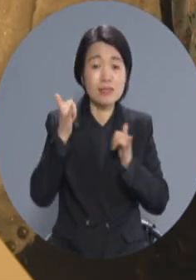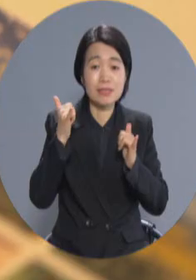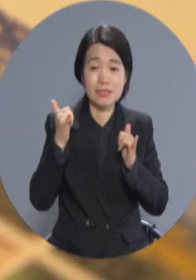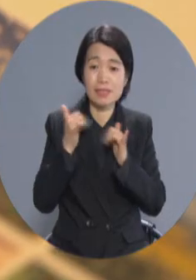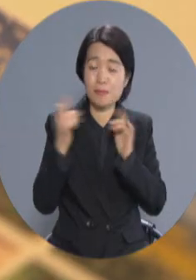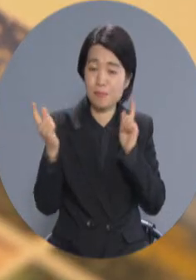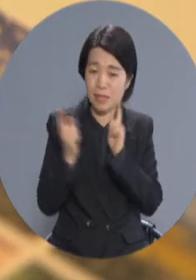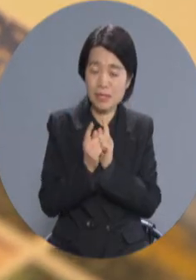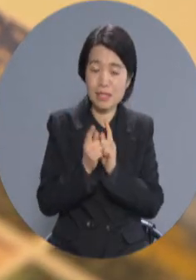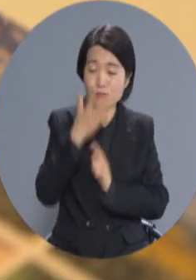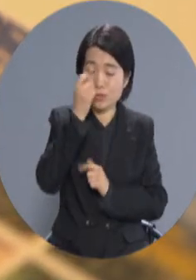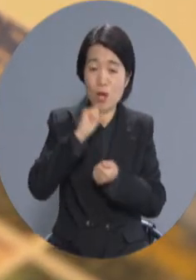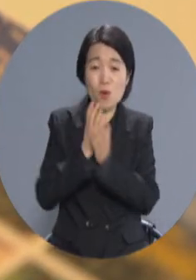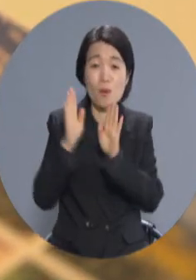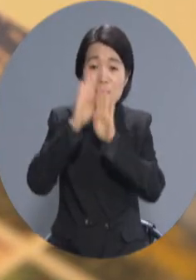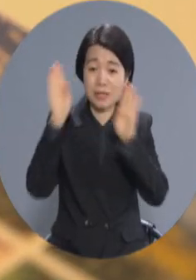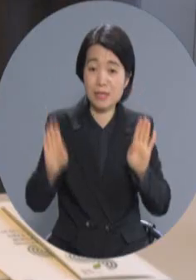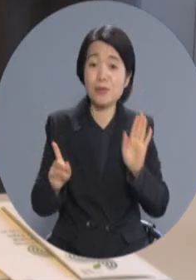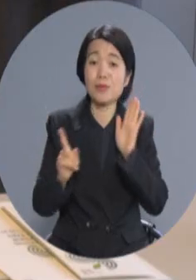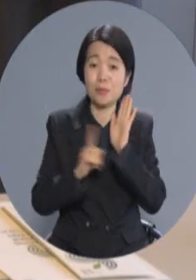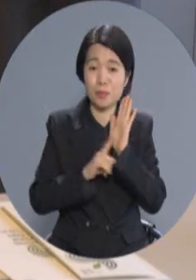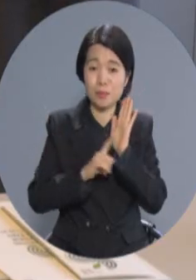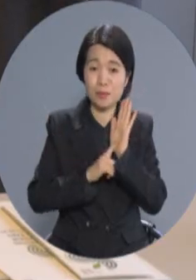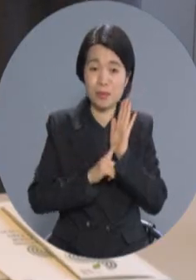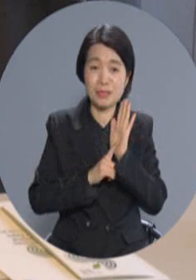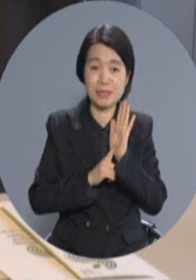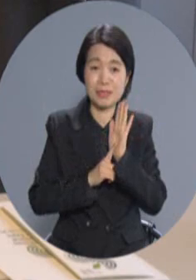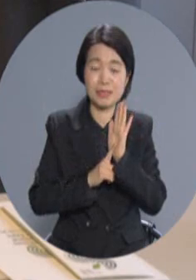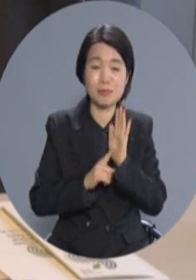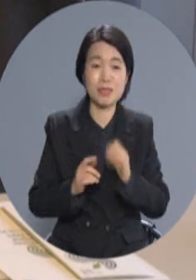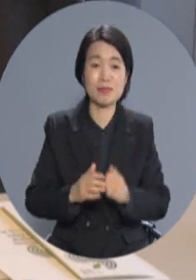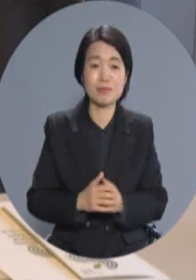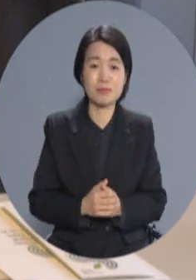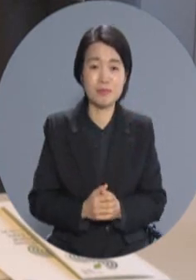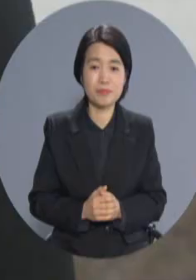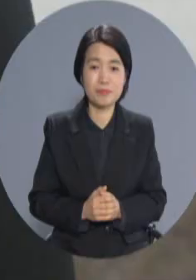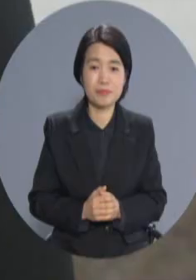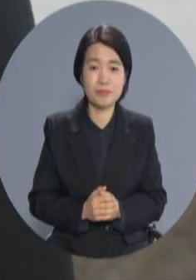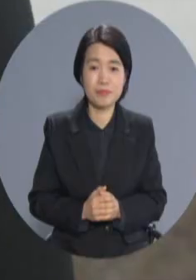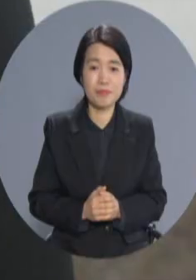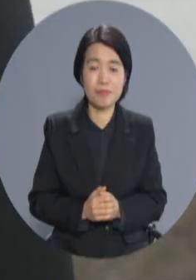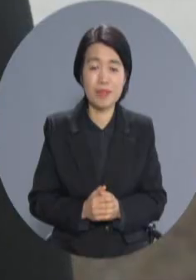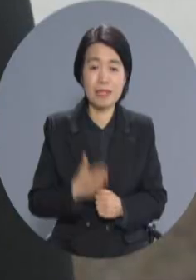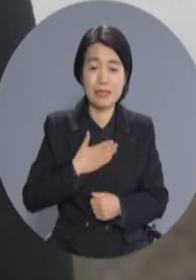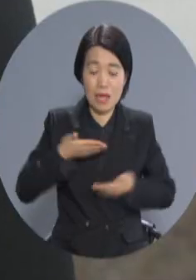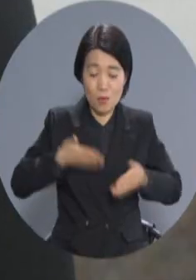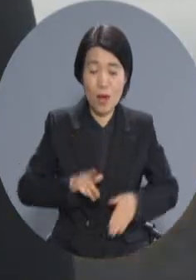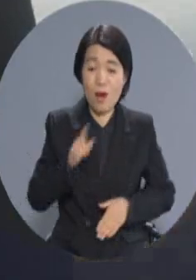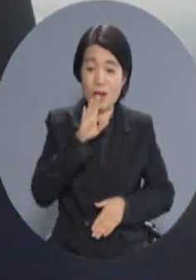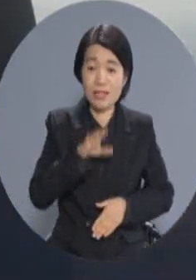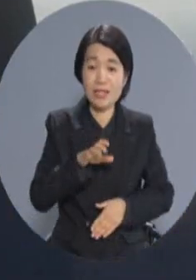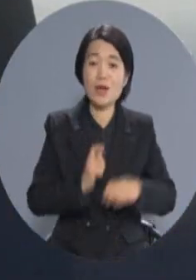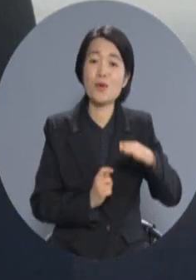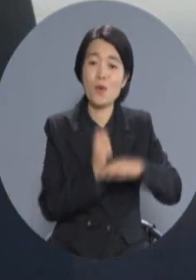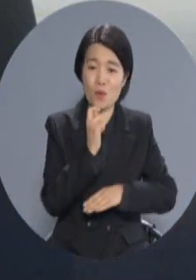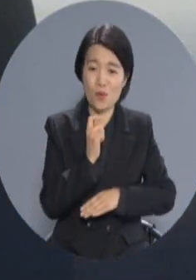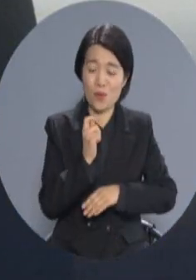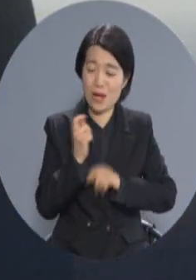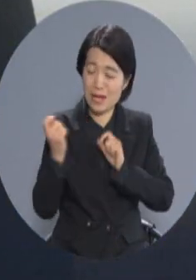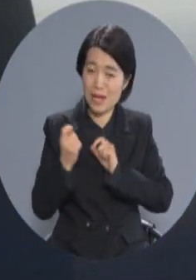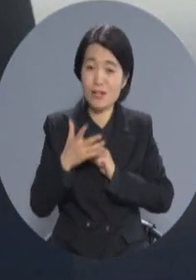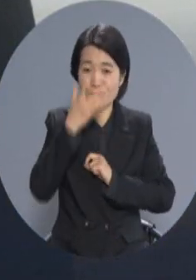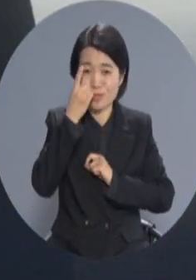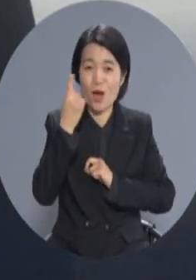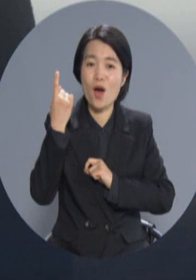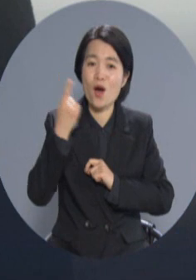만나 순천만 국제정원 박람회에 대한 홍보 활동도 펼쳤습니다. 저 고향이 공이거든요. 가까운